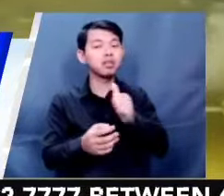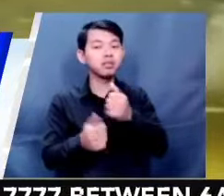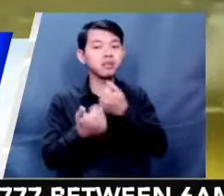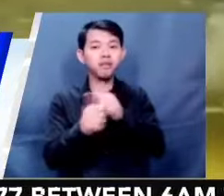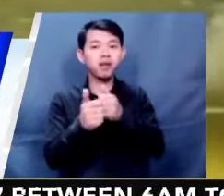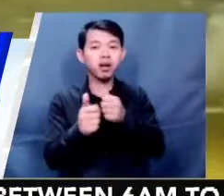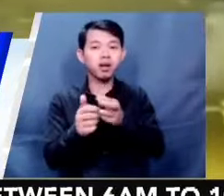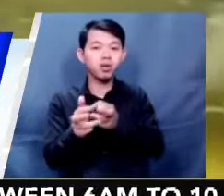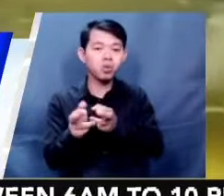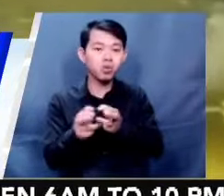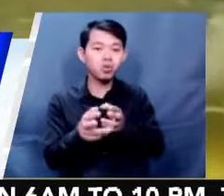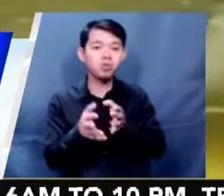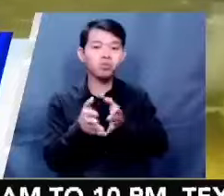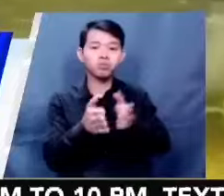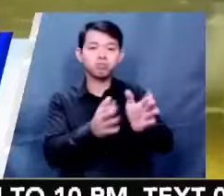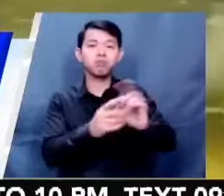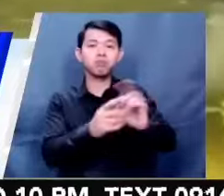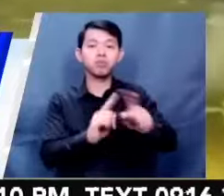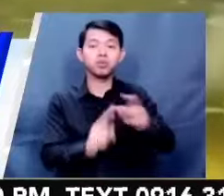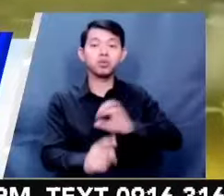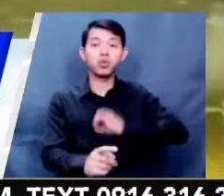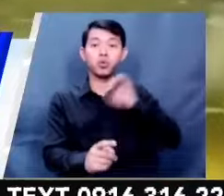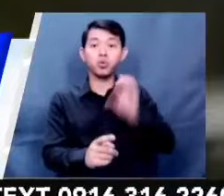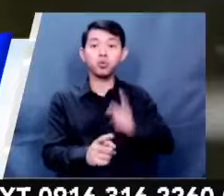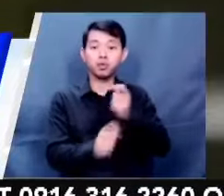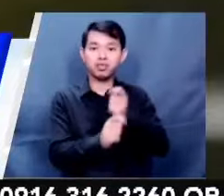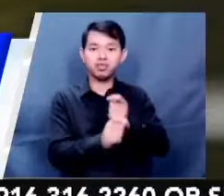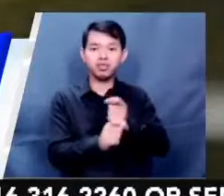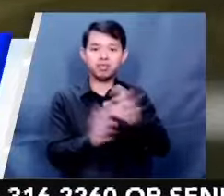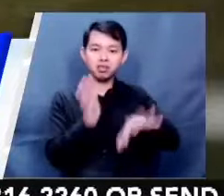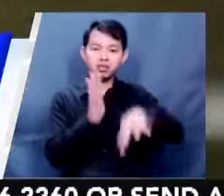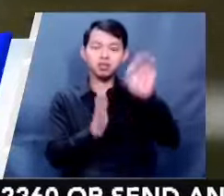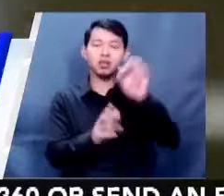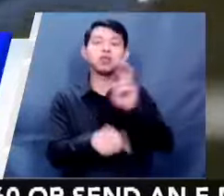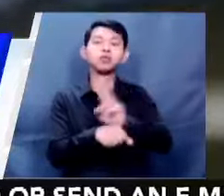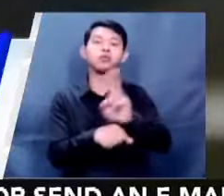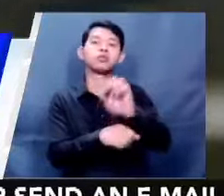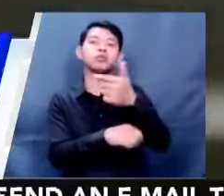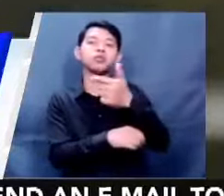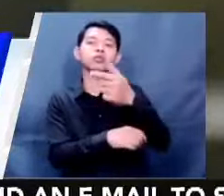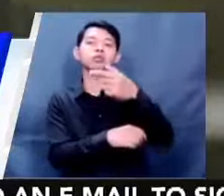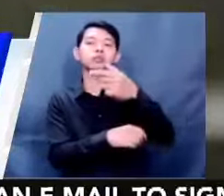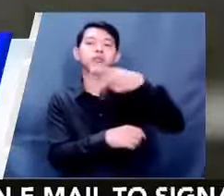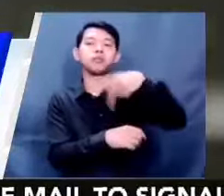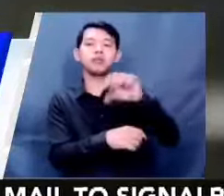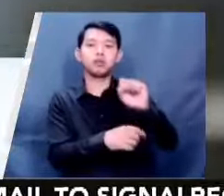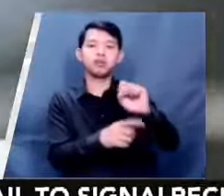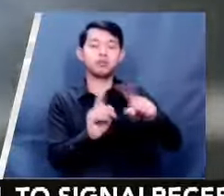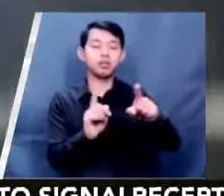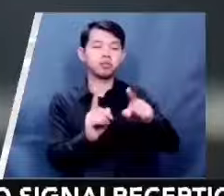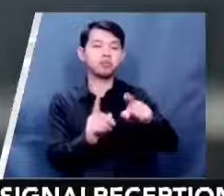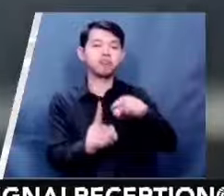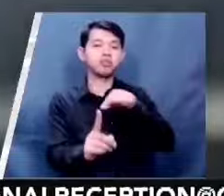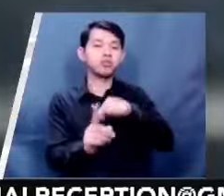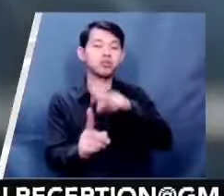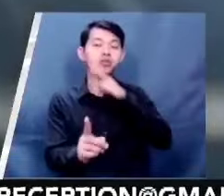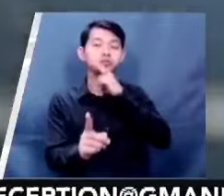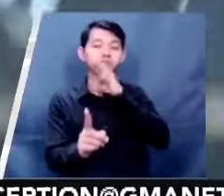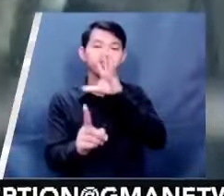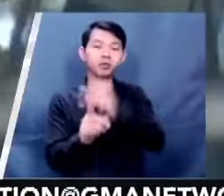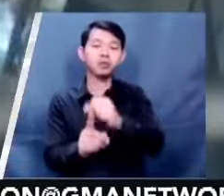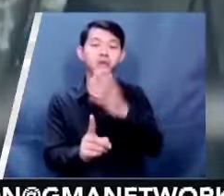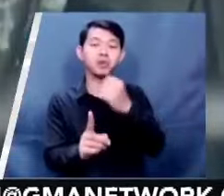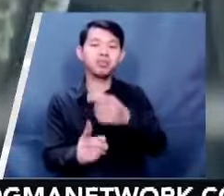may-ari ng truck sa pamamagitan ng GPS. Nahuli ang suspect nang bumangga ang truck sa poste ng kuryente. Dinala siya sa